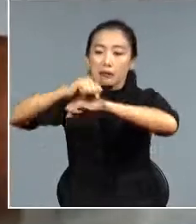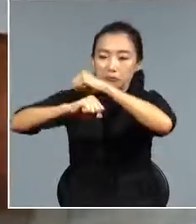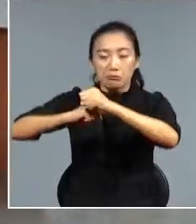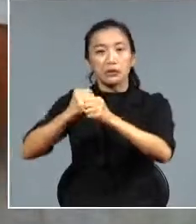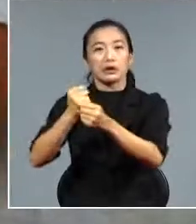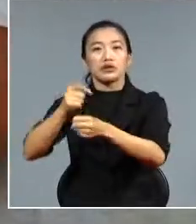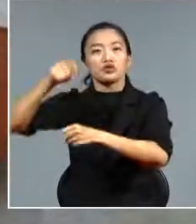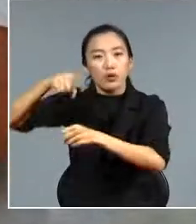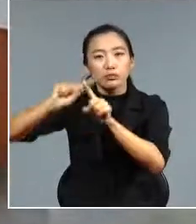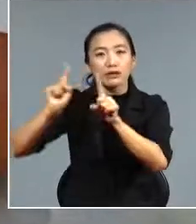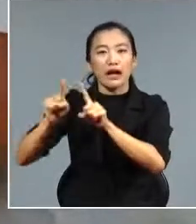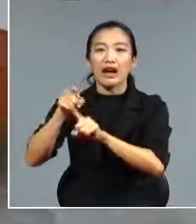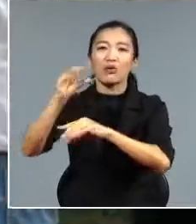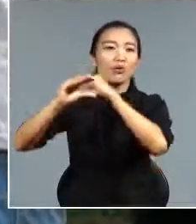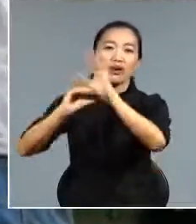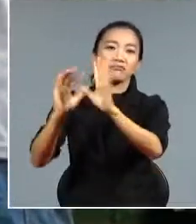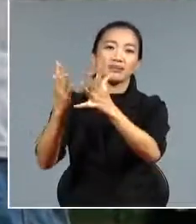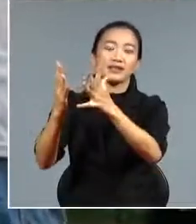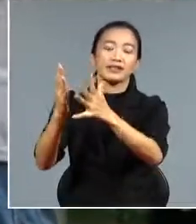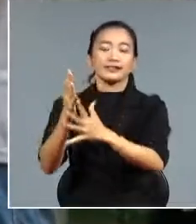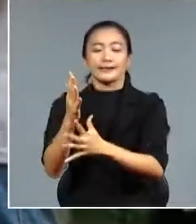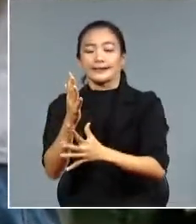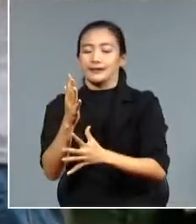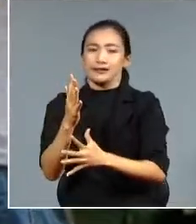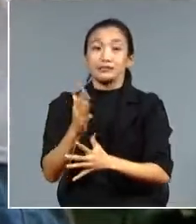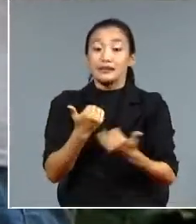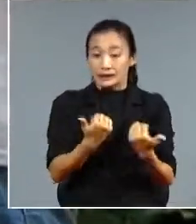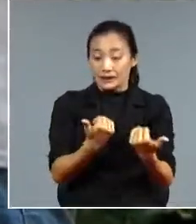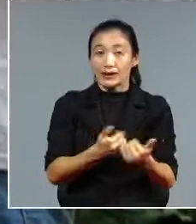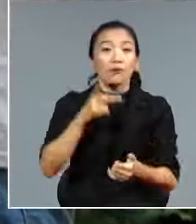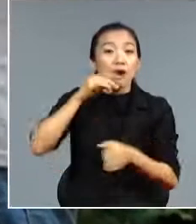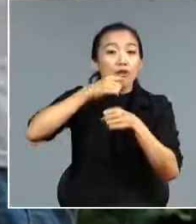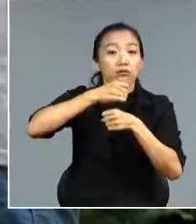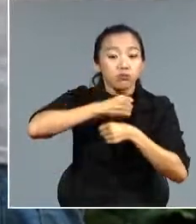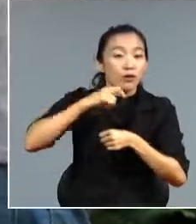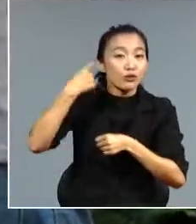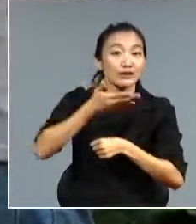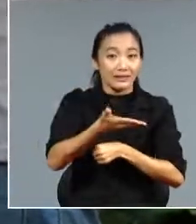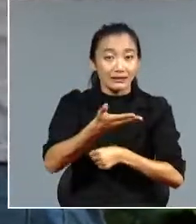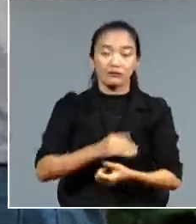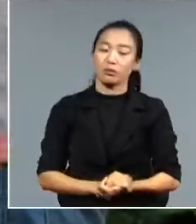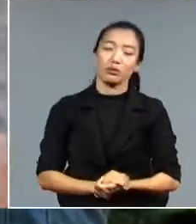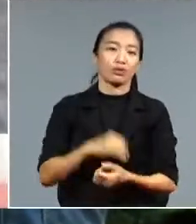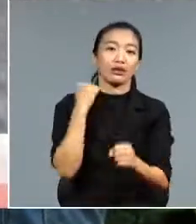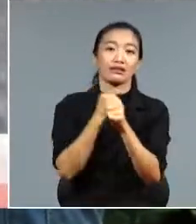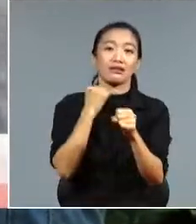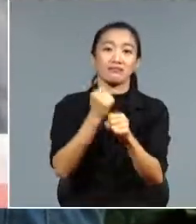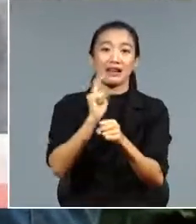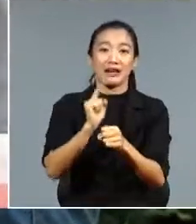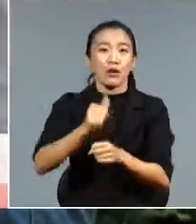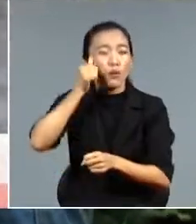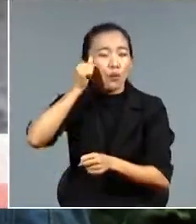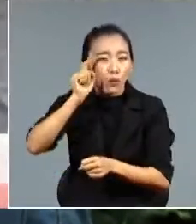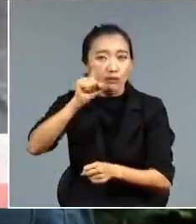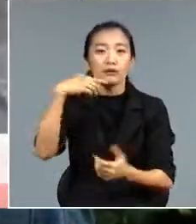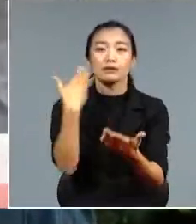ายได้นะฮะเป็นรายได้ที่รับจ้างวันละนะครับ30บาทได้เงินเวลา30บาทนะฮะ